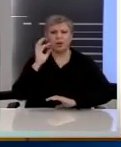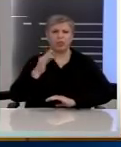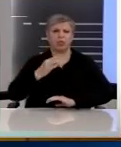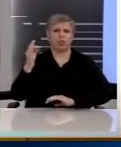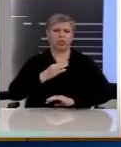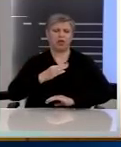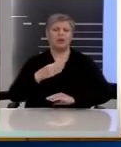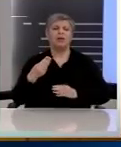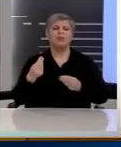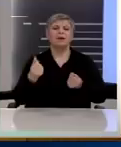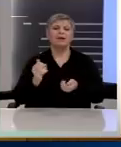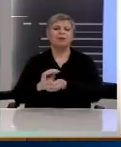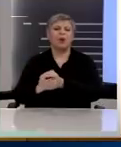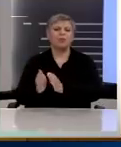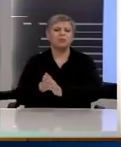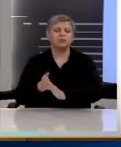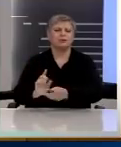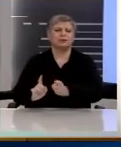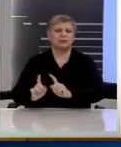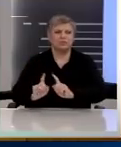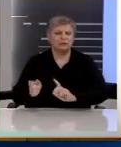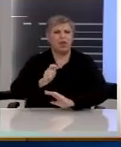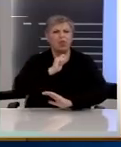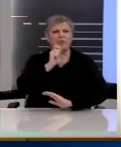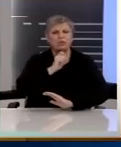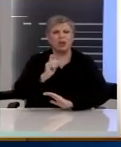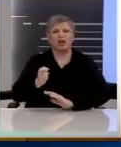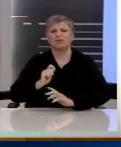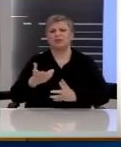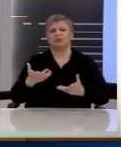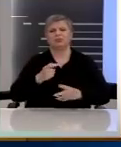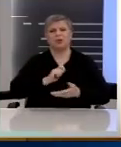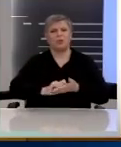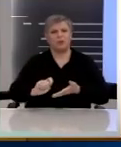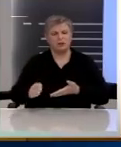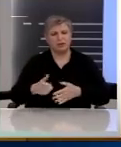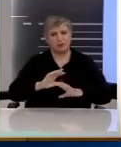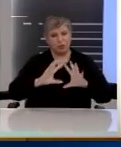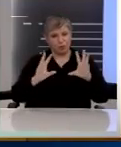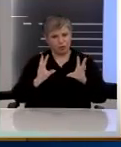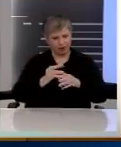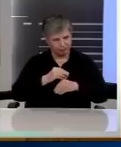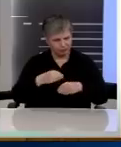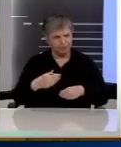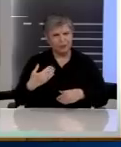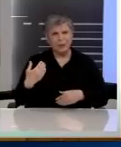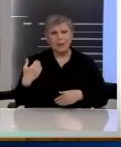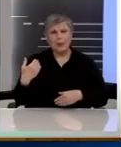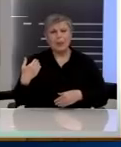μαφιόζοι, είτε είναι πολιτικοί, είτε είναι δημοσιογράφοι, είτε είναι εμπορεί όπλων. Πριν από περίπου ένα